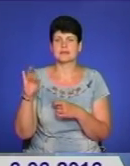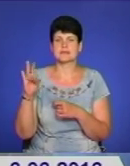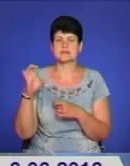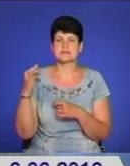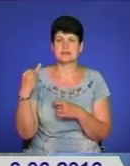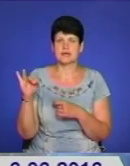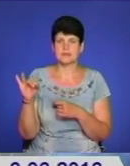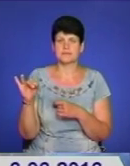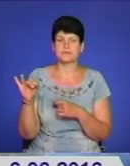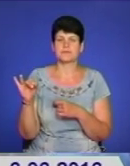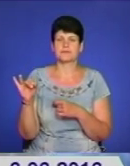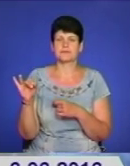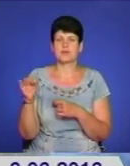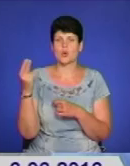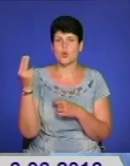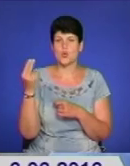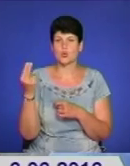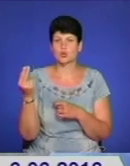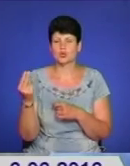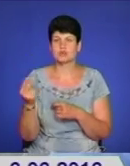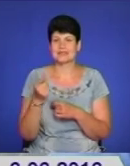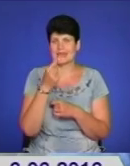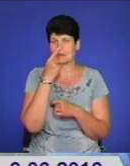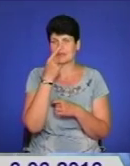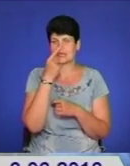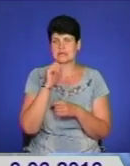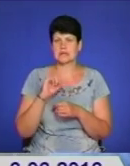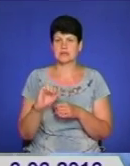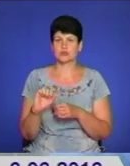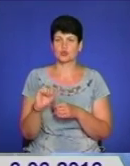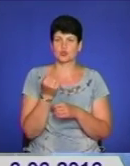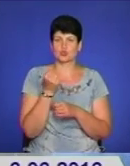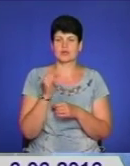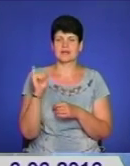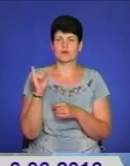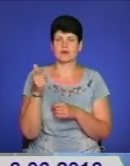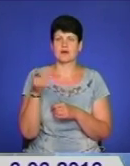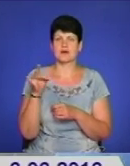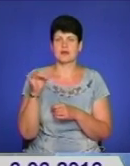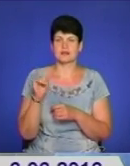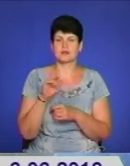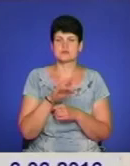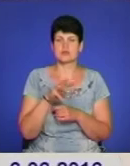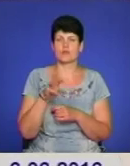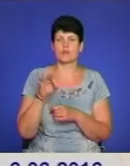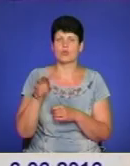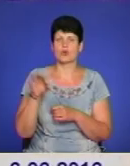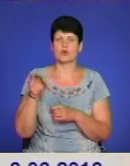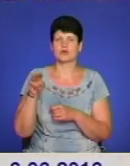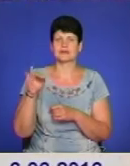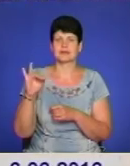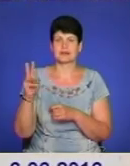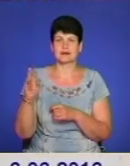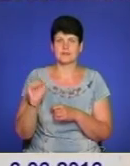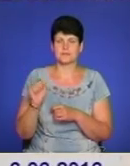Зеньковецької, художник і близький побратим Ігоря Герети, Ярослав Мотика, художник. Він